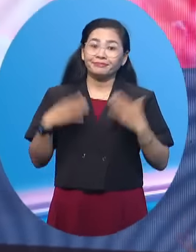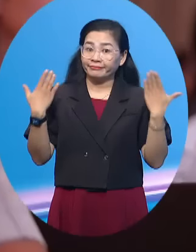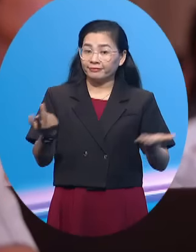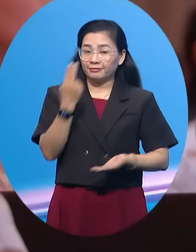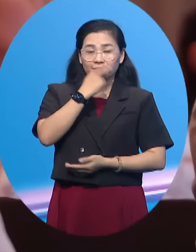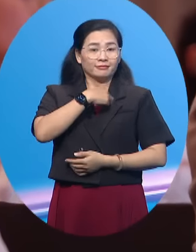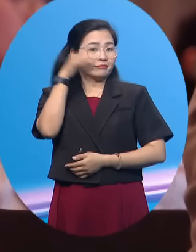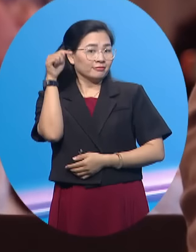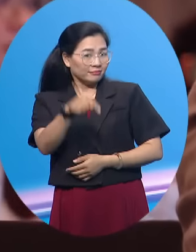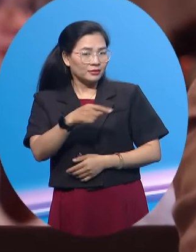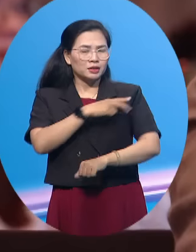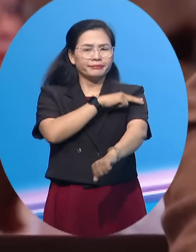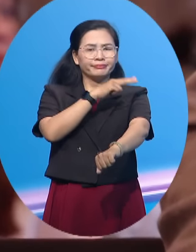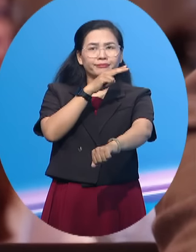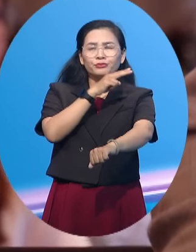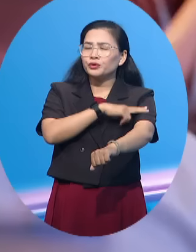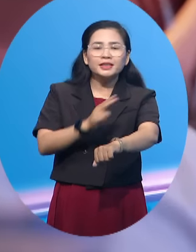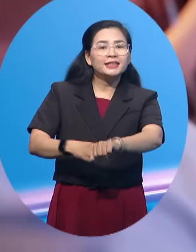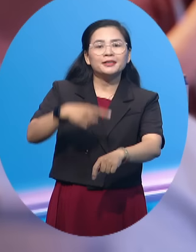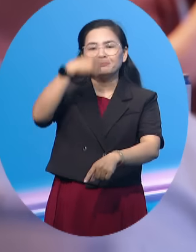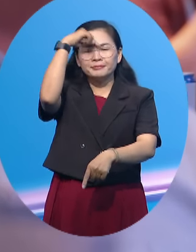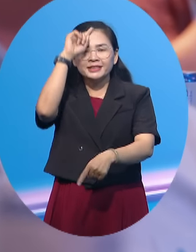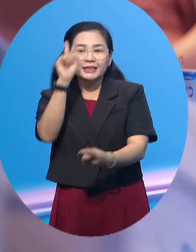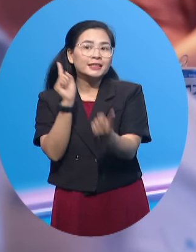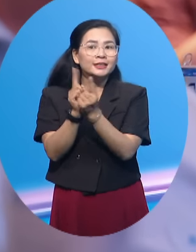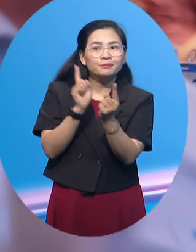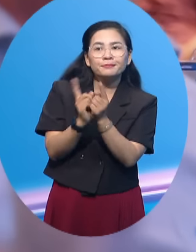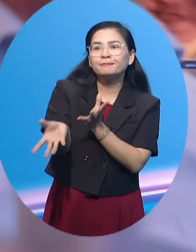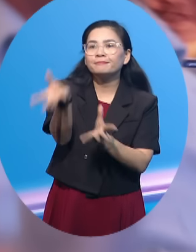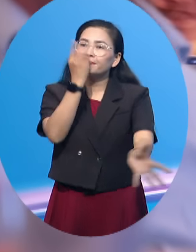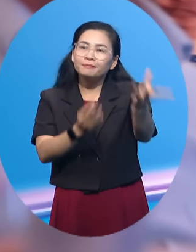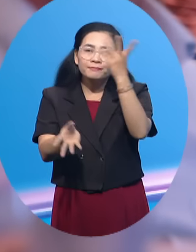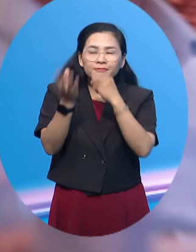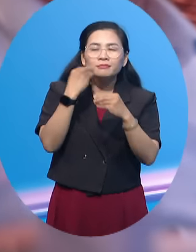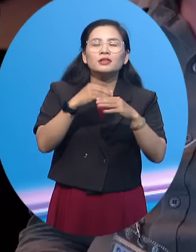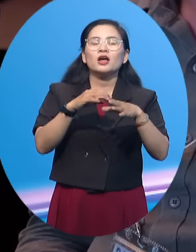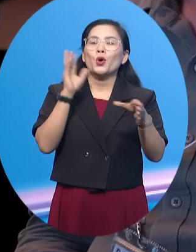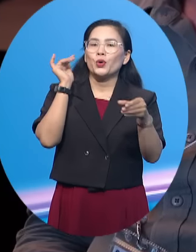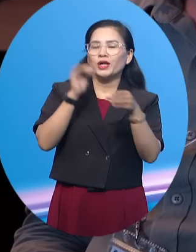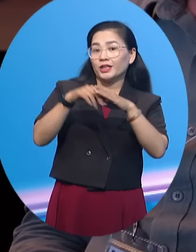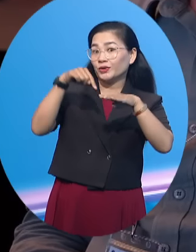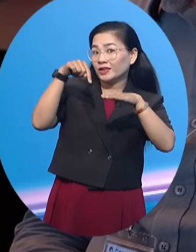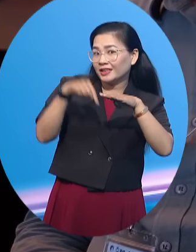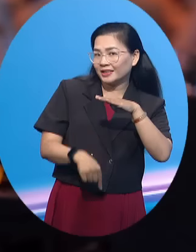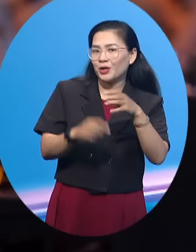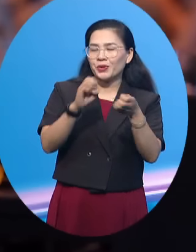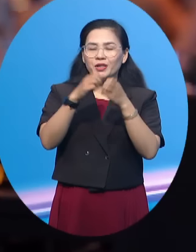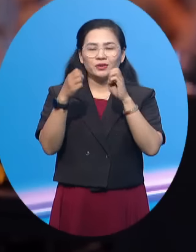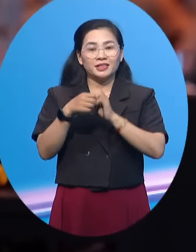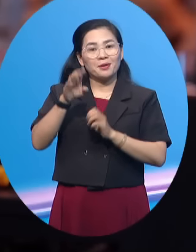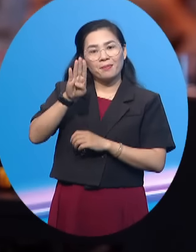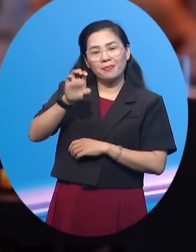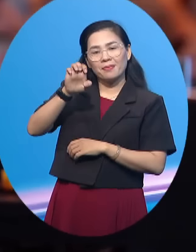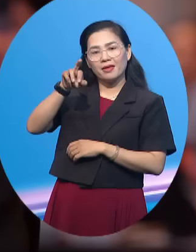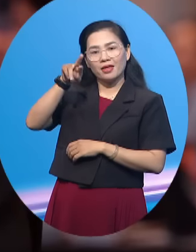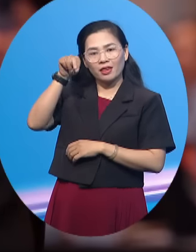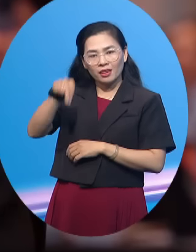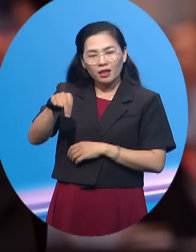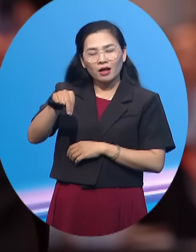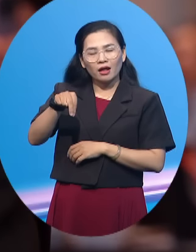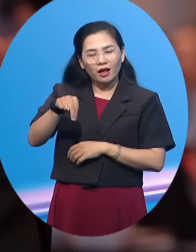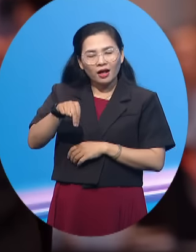Nam, các bác sĩ có cơ hội để trực tiếp gặp gỡ và học hỏi từ ông trong hội nghị chuyên sâu về triết lý điều trị burn, tập trung vào phẫu thuật nha khoa